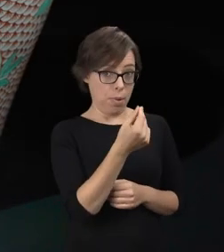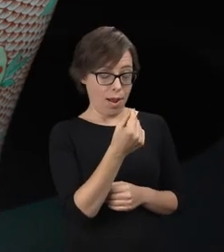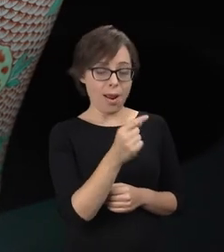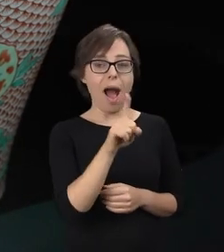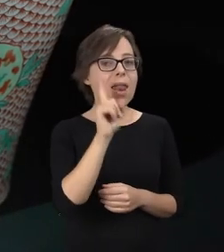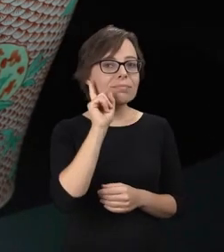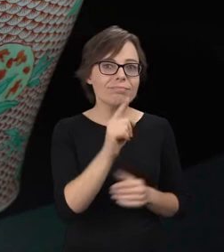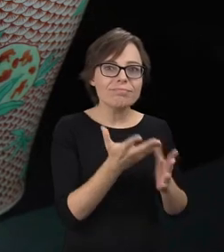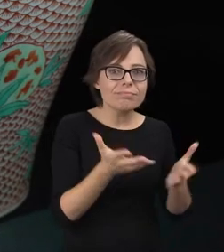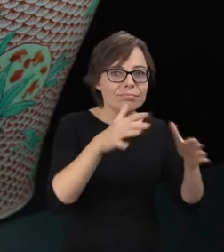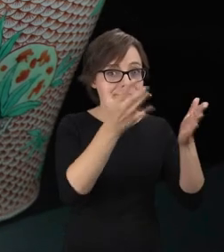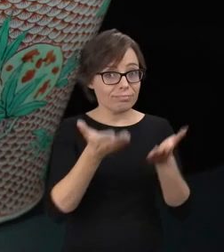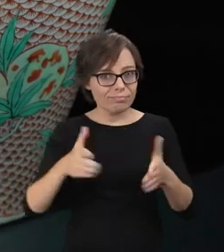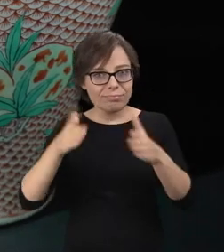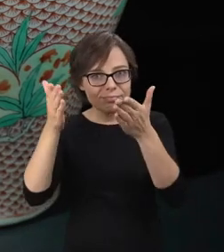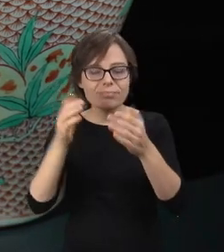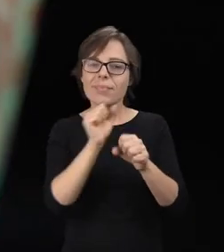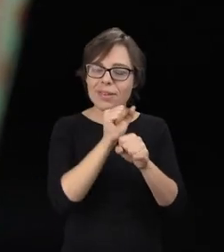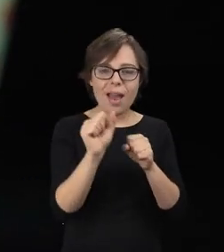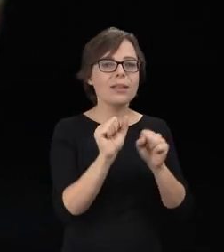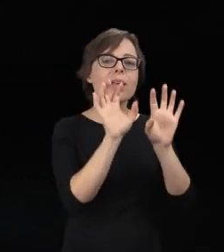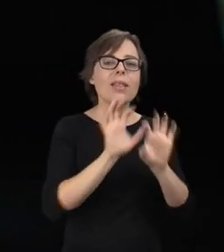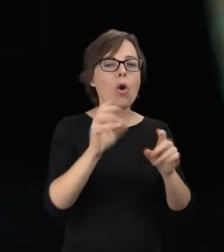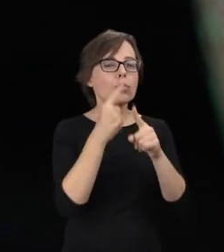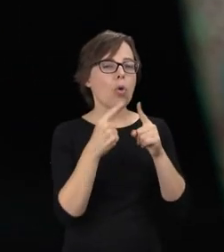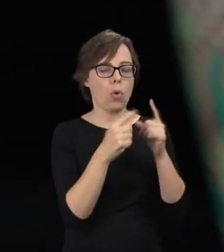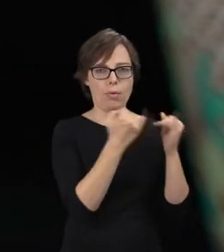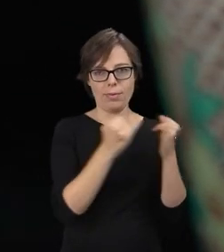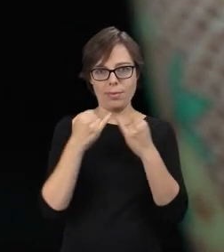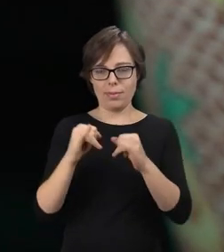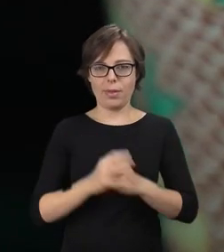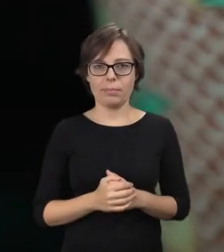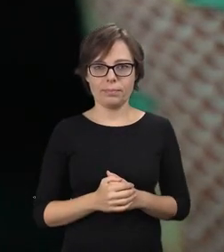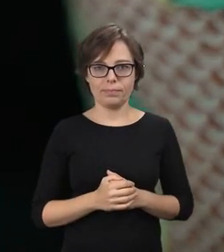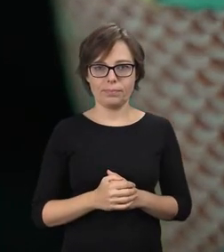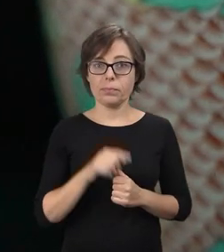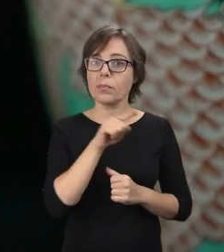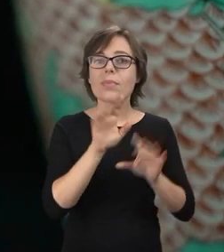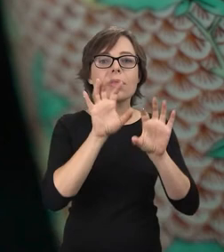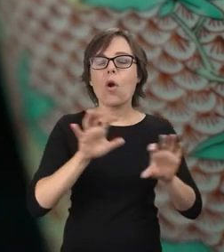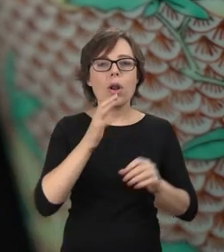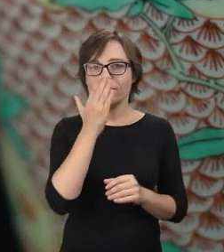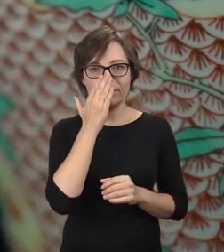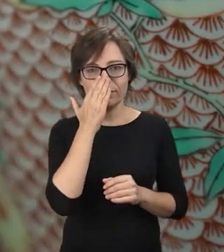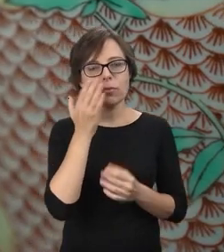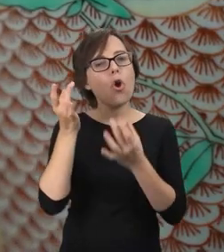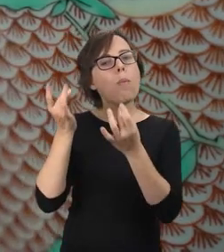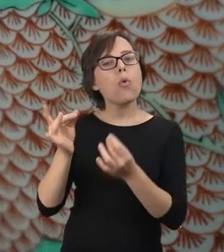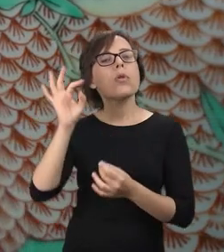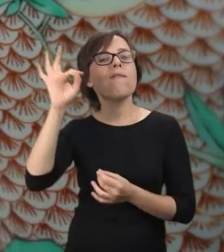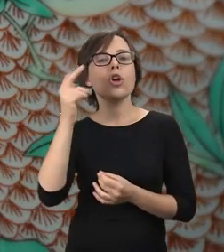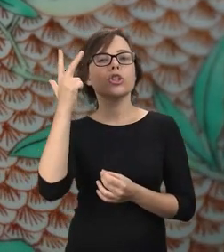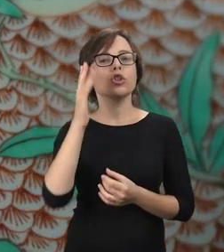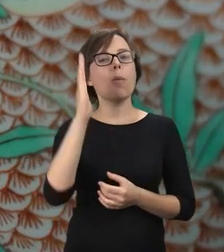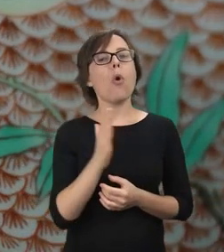wazy niejako różnią się delikatnie układem motywów zdobniczych. Jako dekoracje stanowią buddyjskie